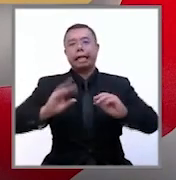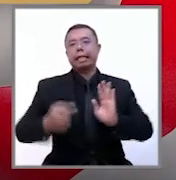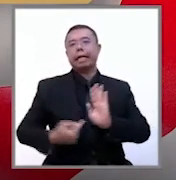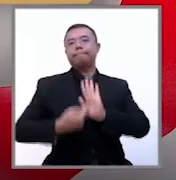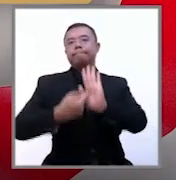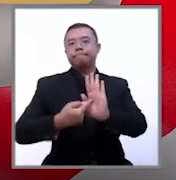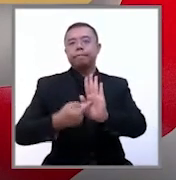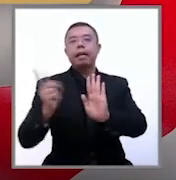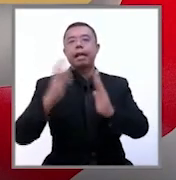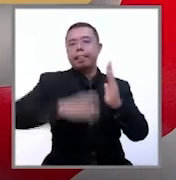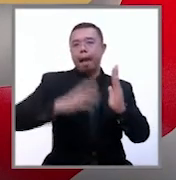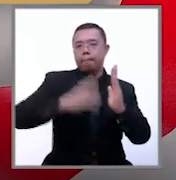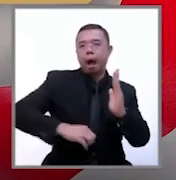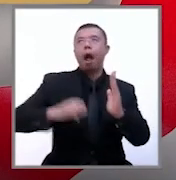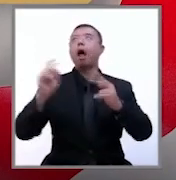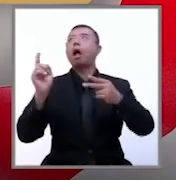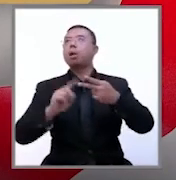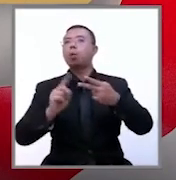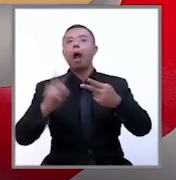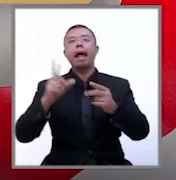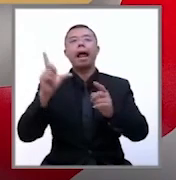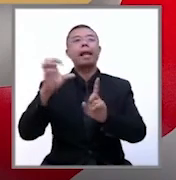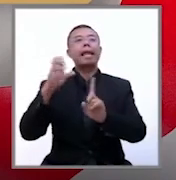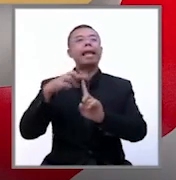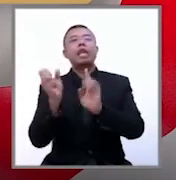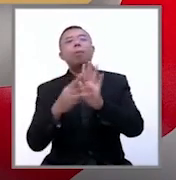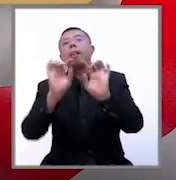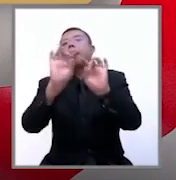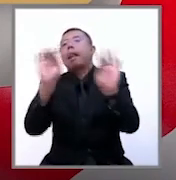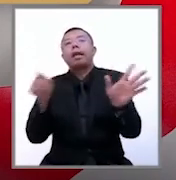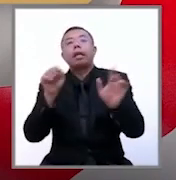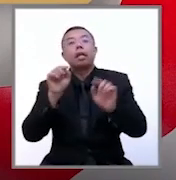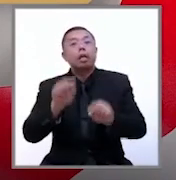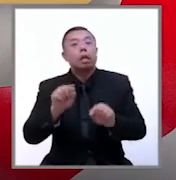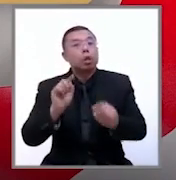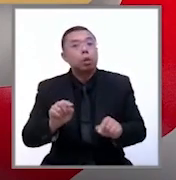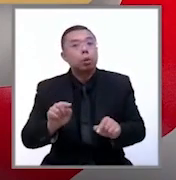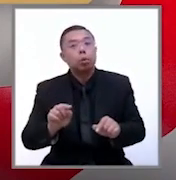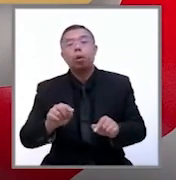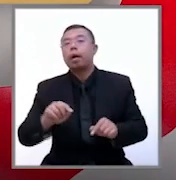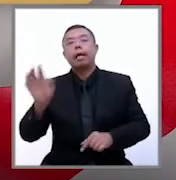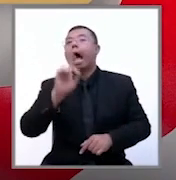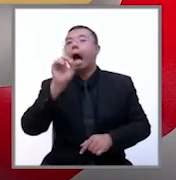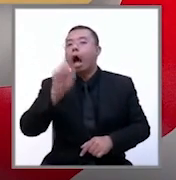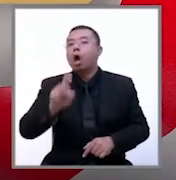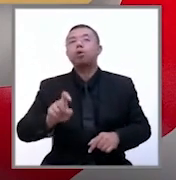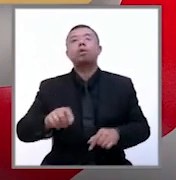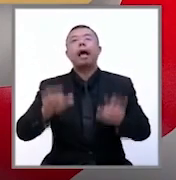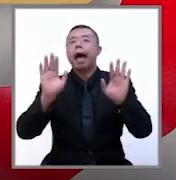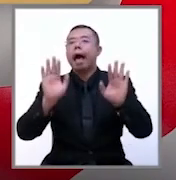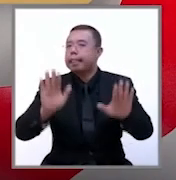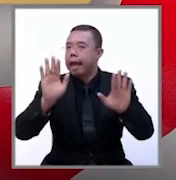pun dari tambang dari litium dari apapun itu tidak sembrono dan